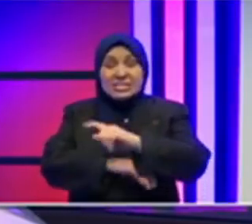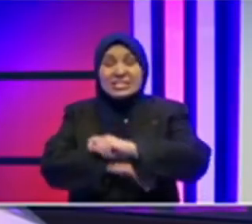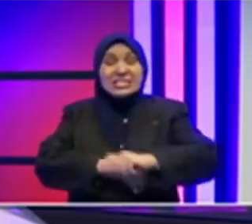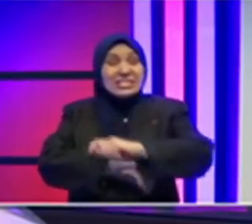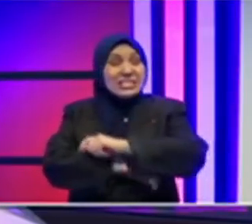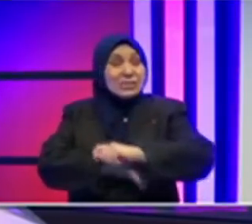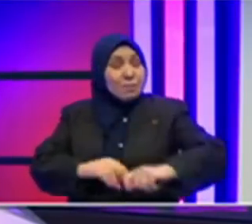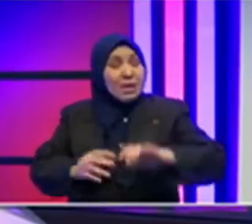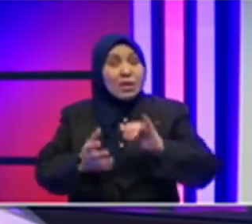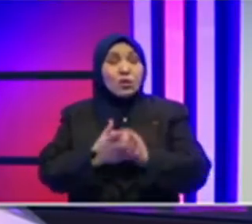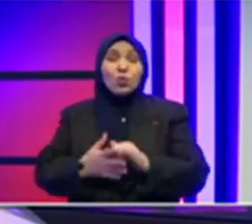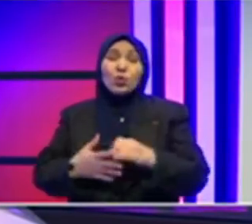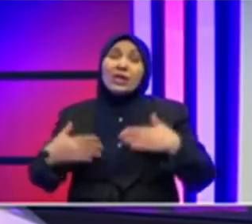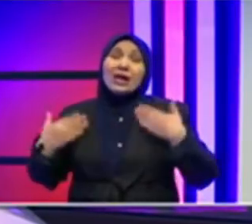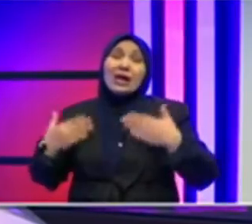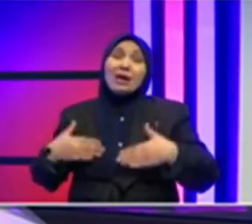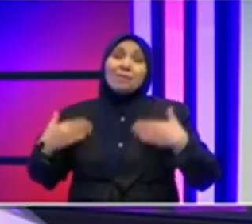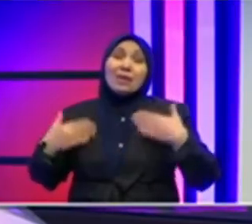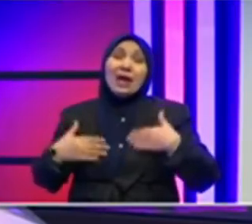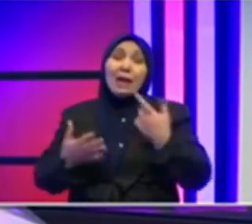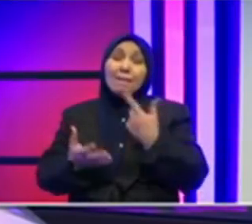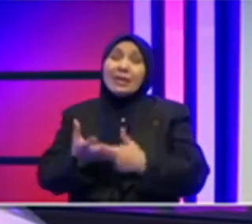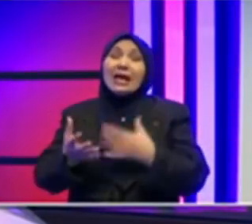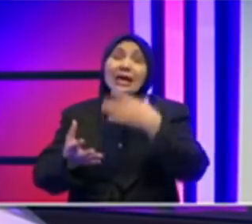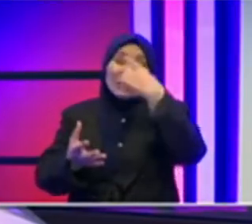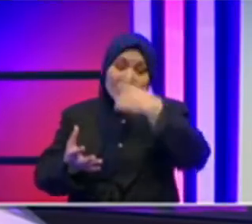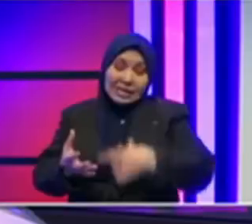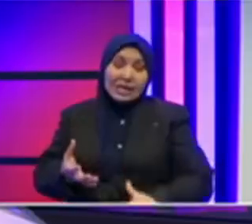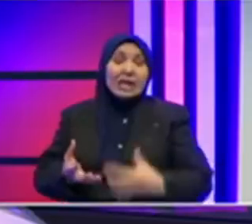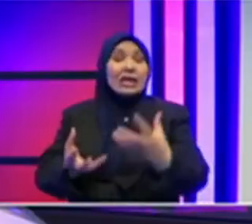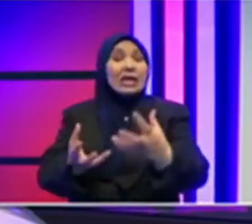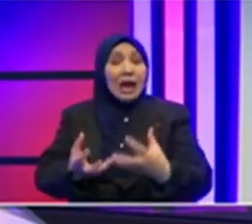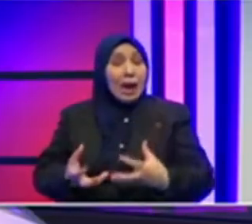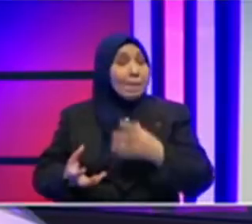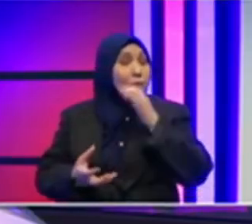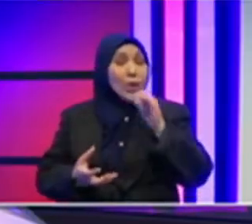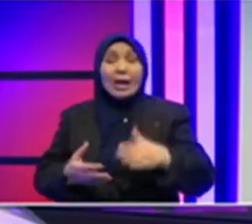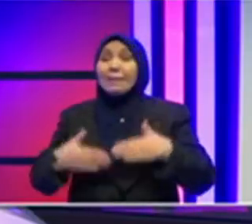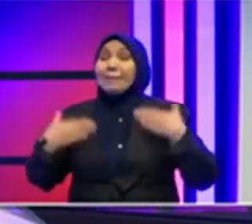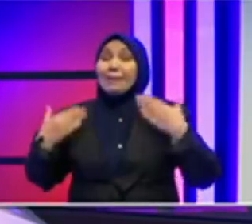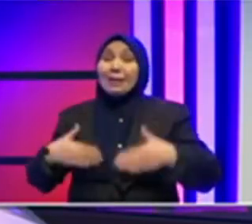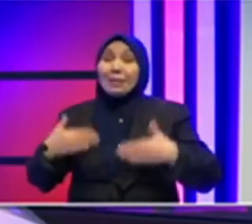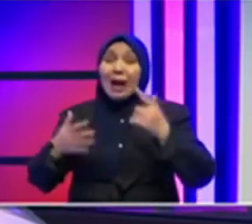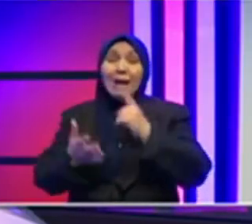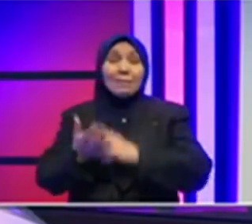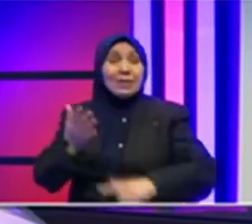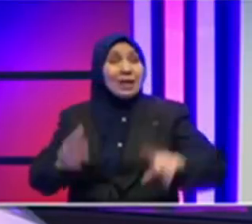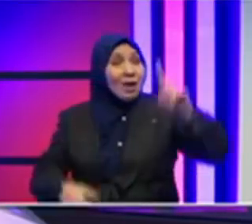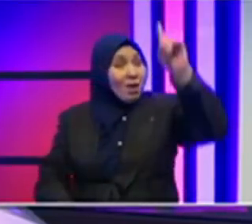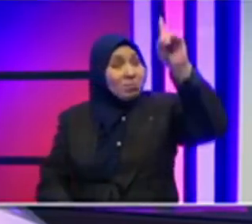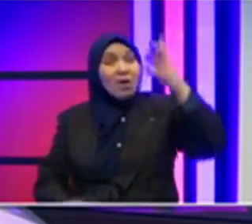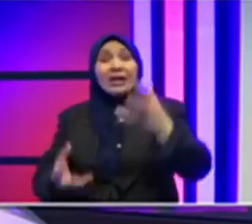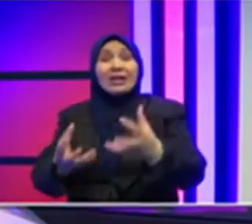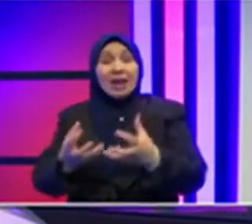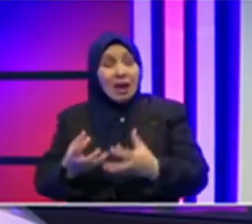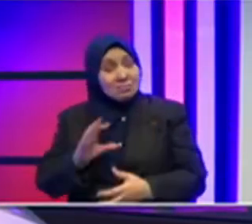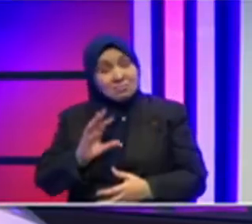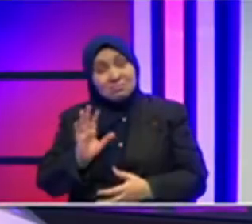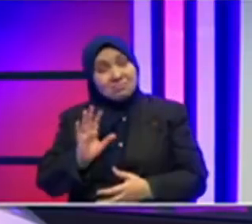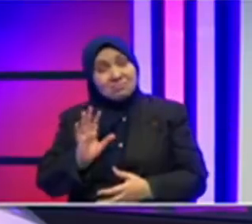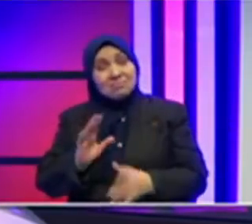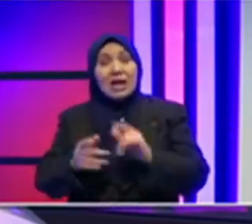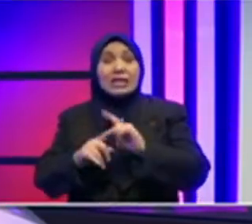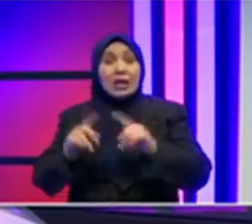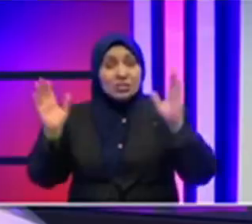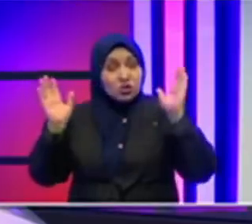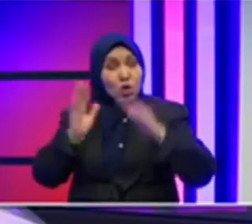dia terhibur apa yang diri mahukan, bukan terhibur dengan apa yang Allah mahukan. Maksudnya